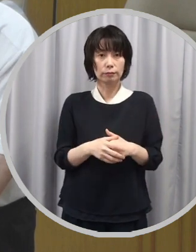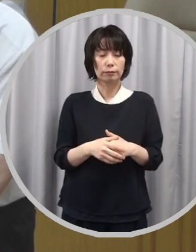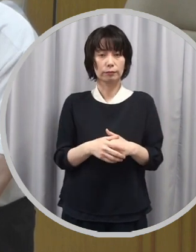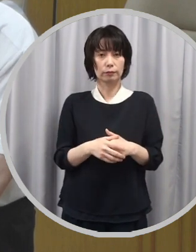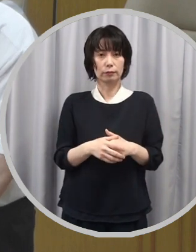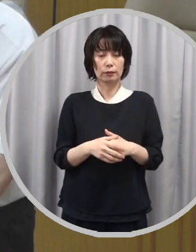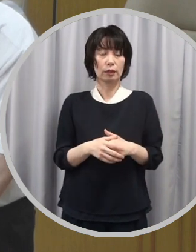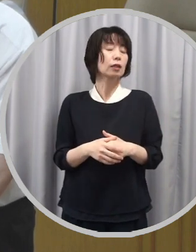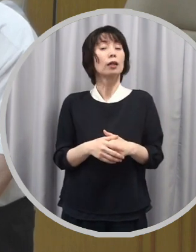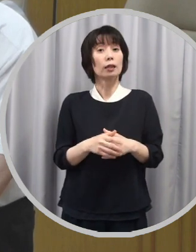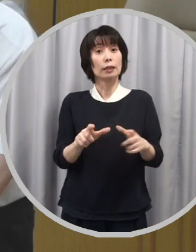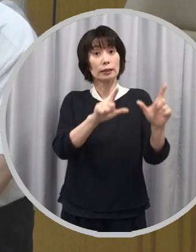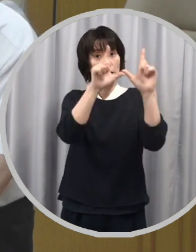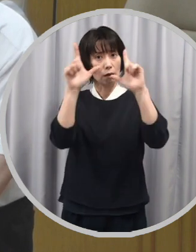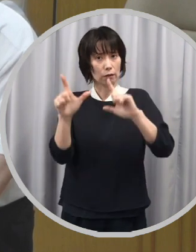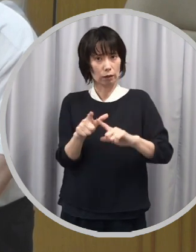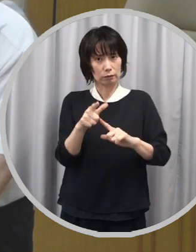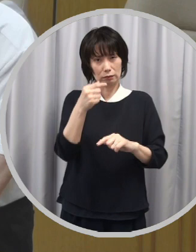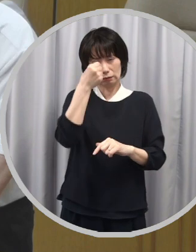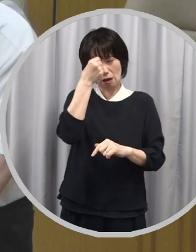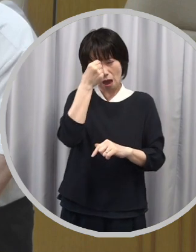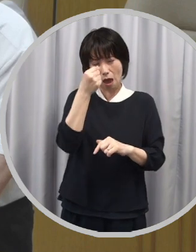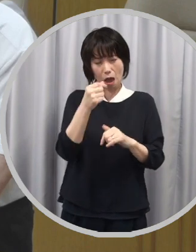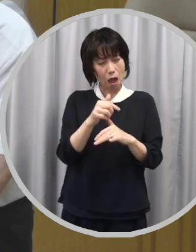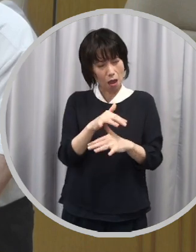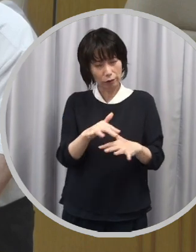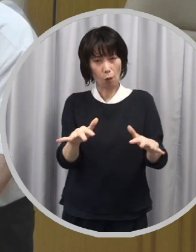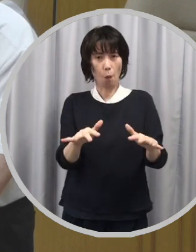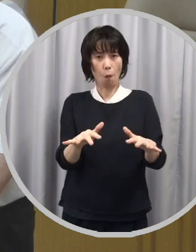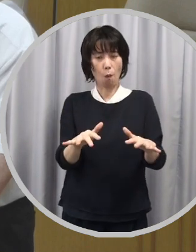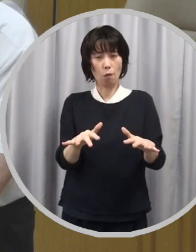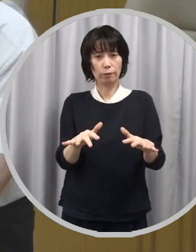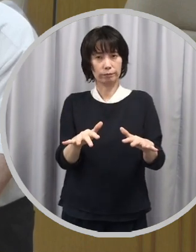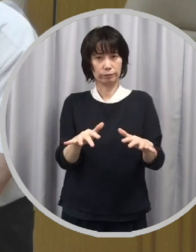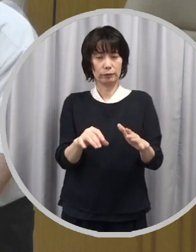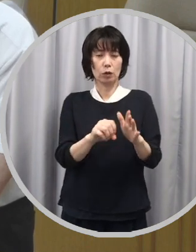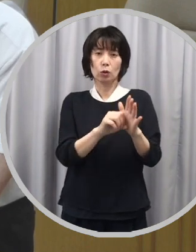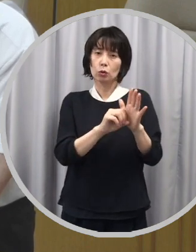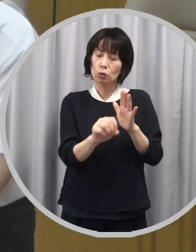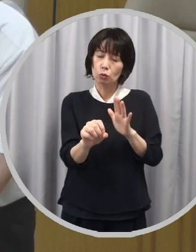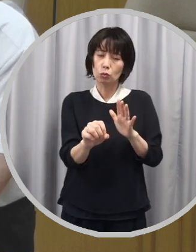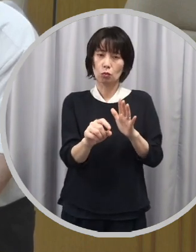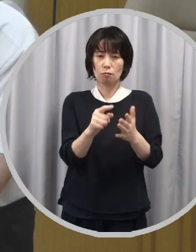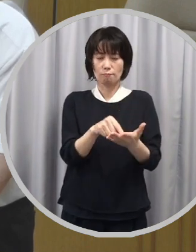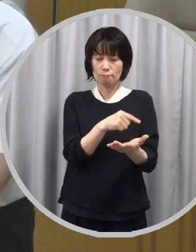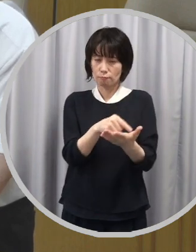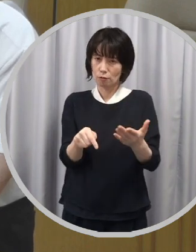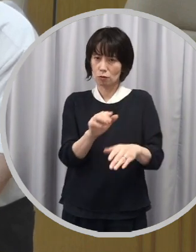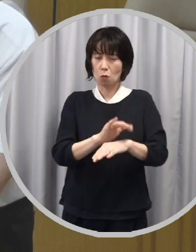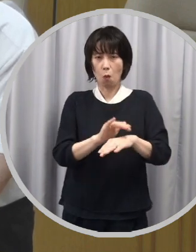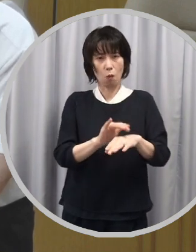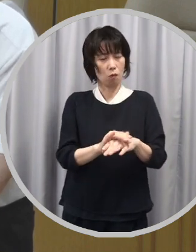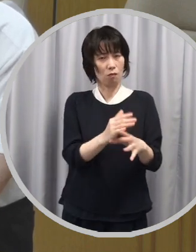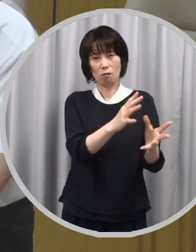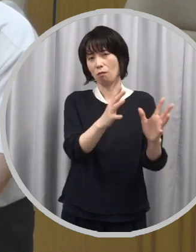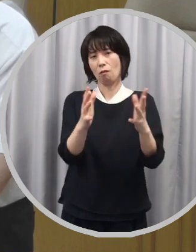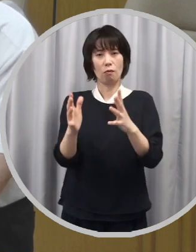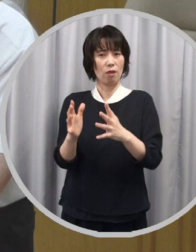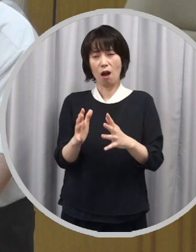国民の生活に多大な影響を与えており、有効な処方箋も見当たりません